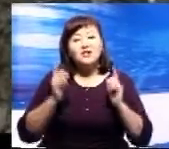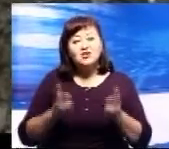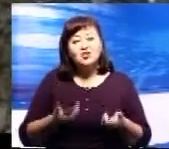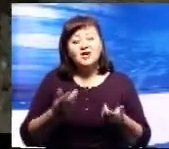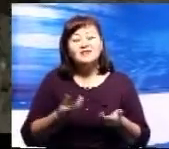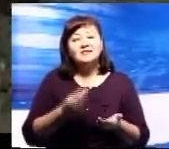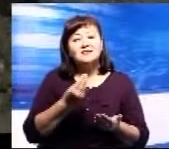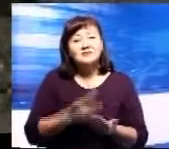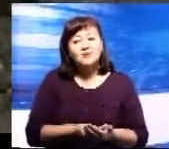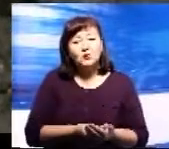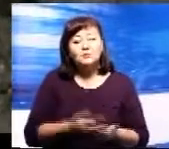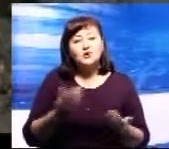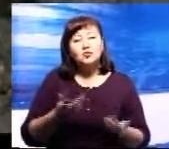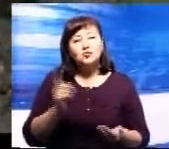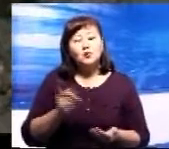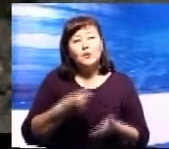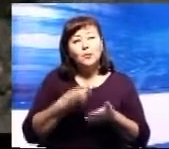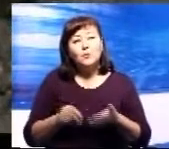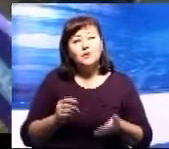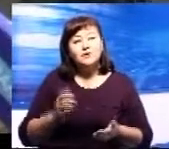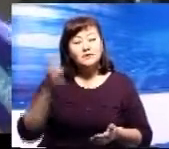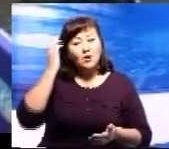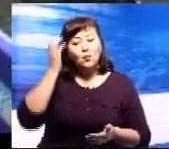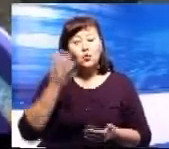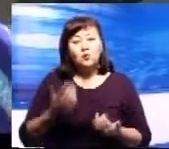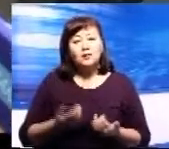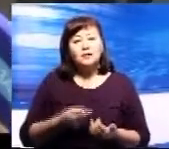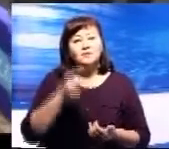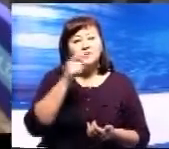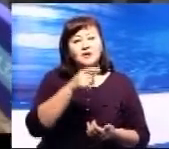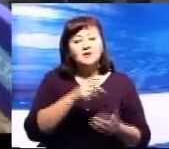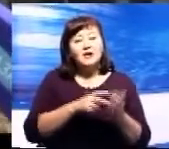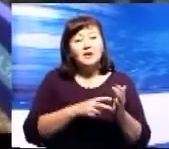ценами, лишь бы получить долгожданный уголь.